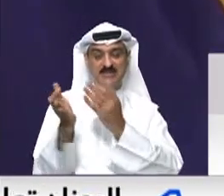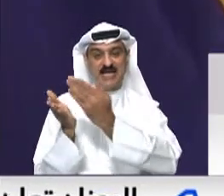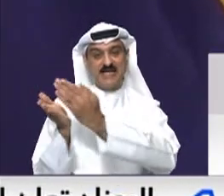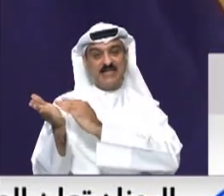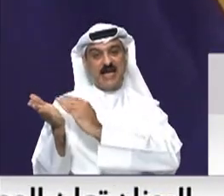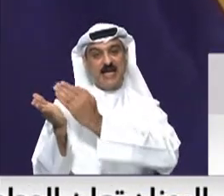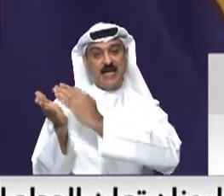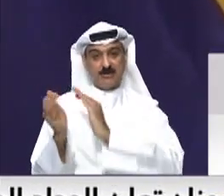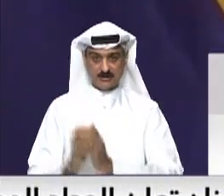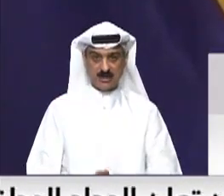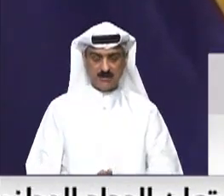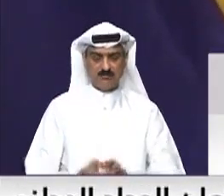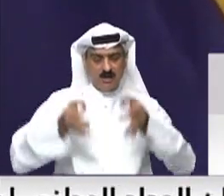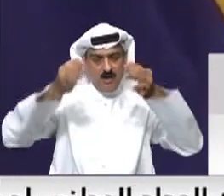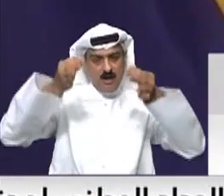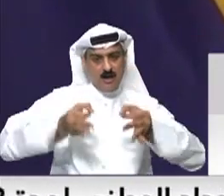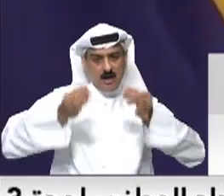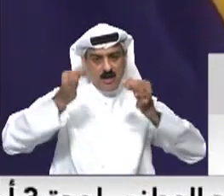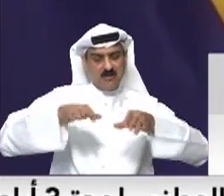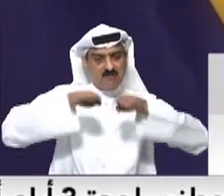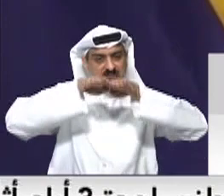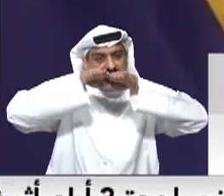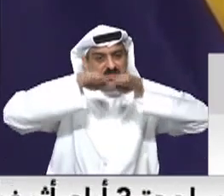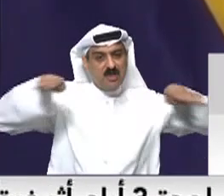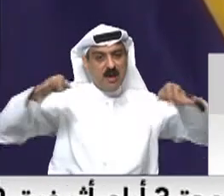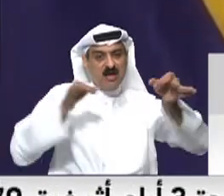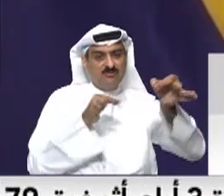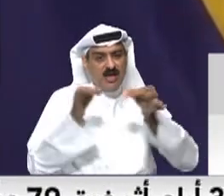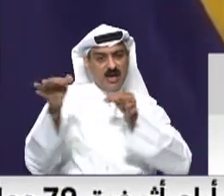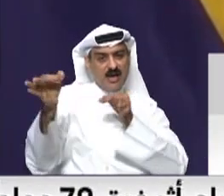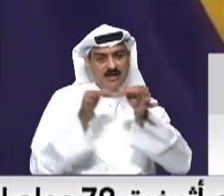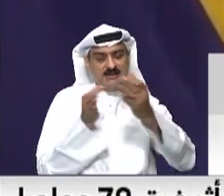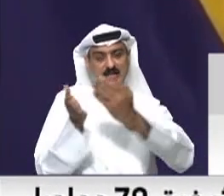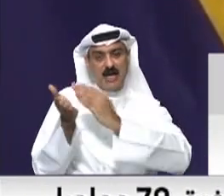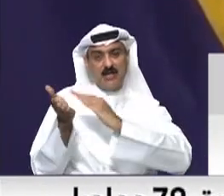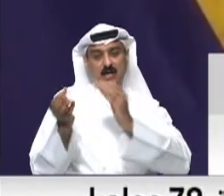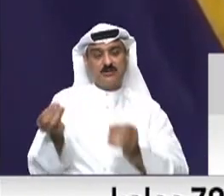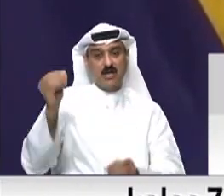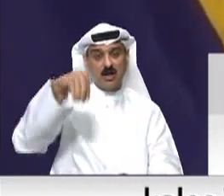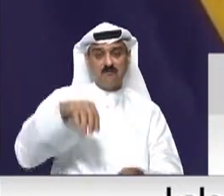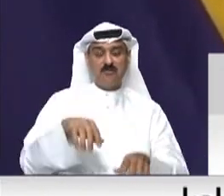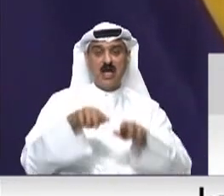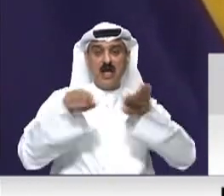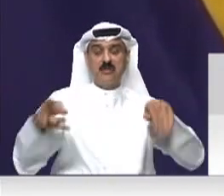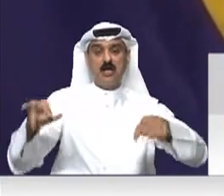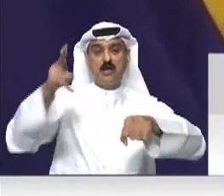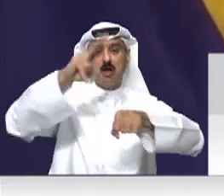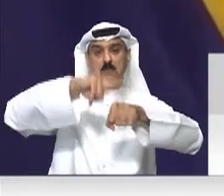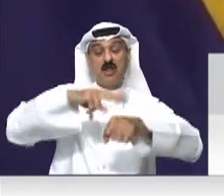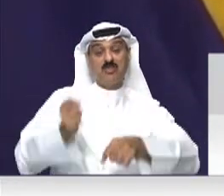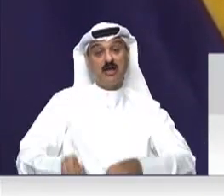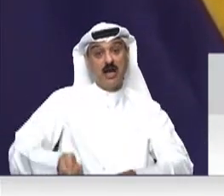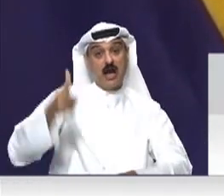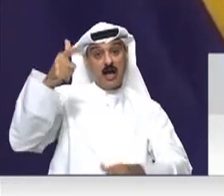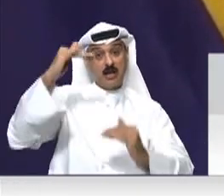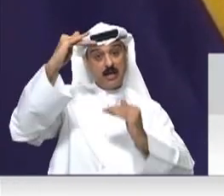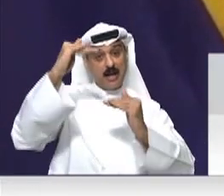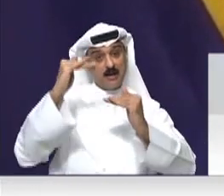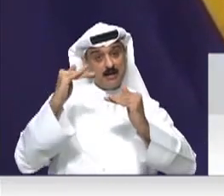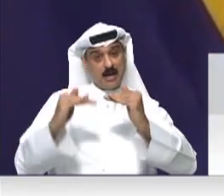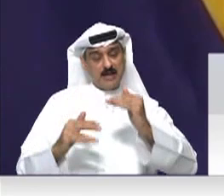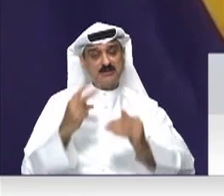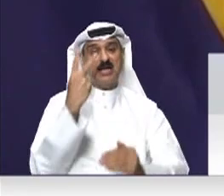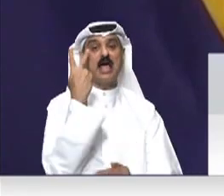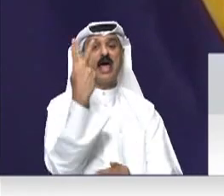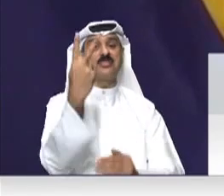عند تحديد مدى ثبات السياسه الاضافيه التي قد تكون مناسبه لاعاده التضخم الى اثنين في المائه